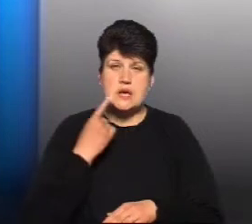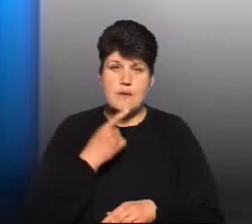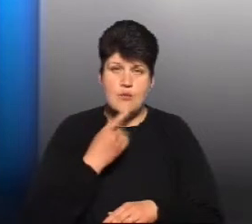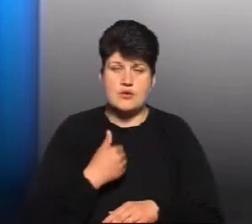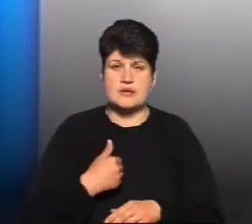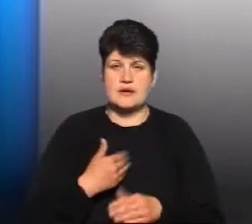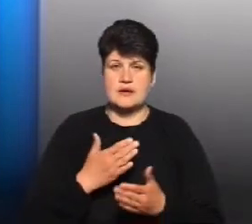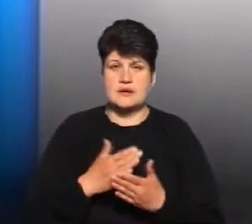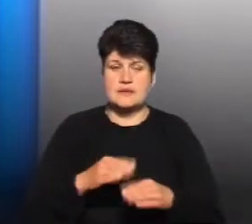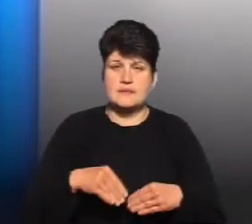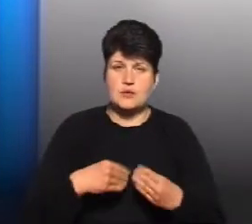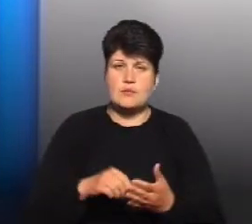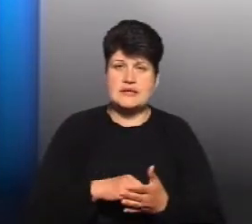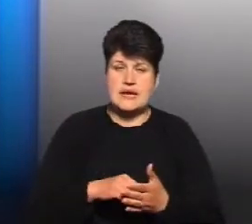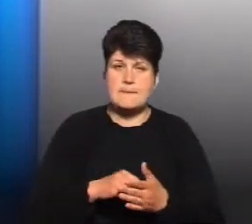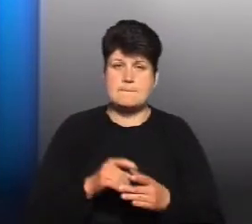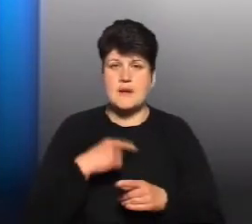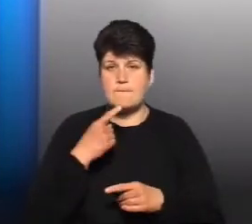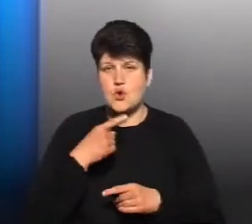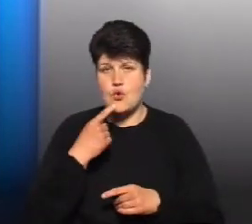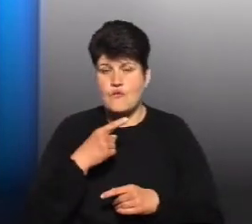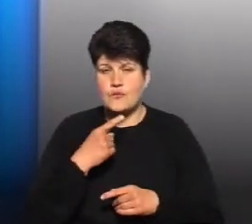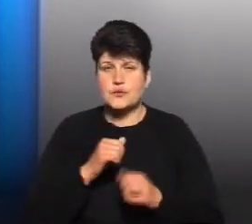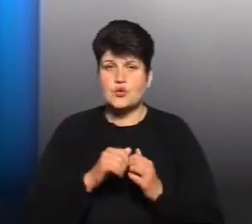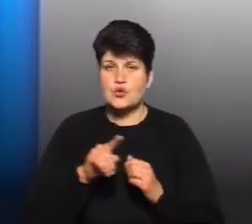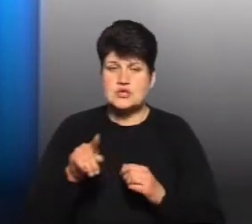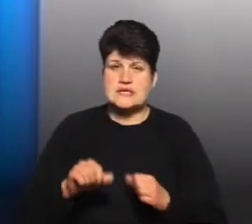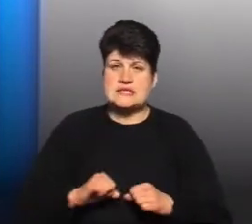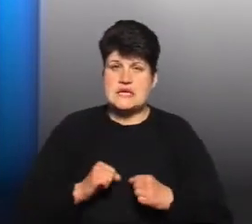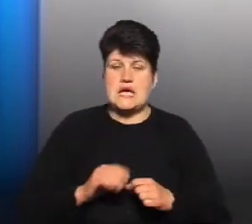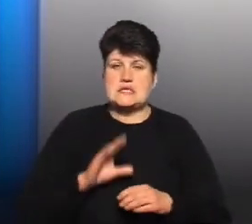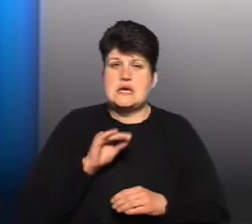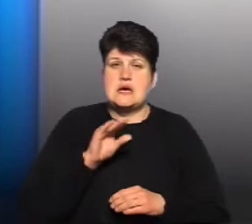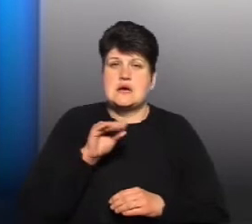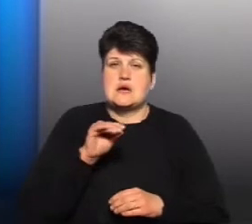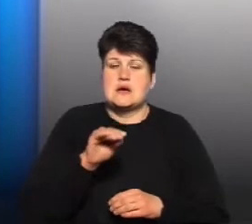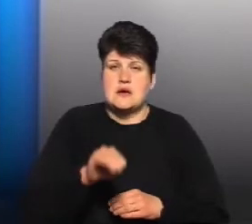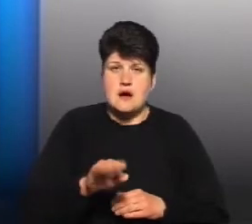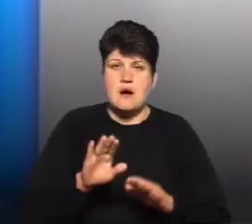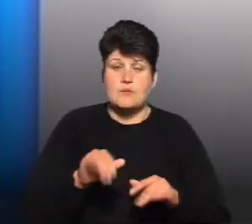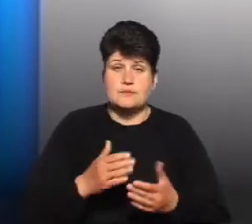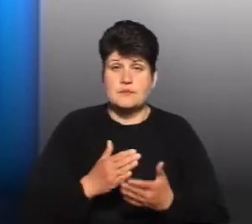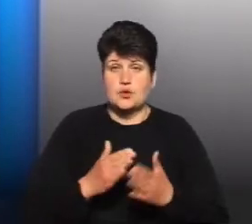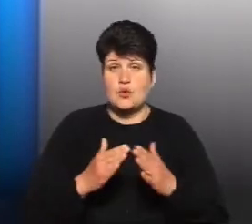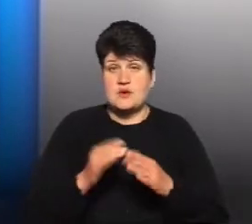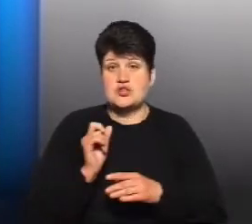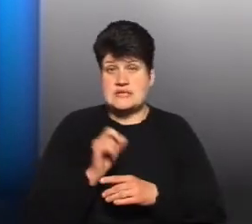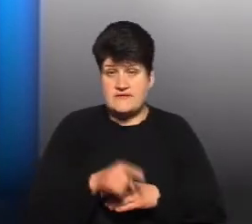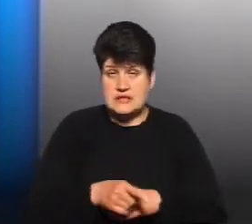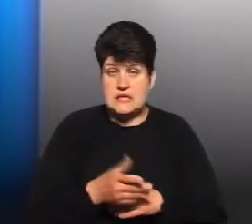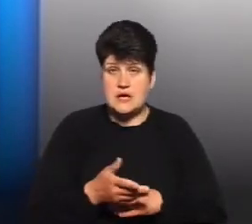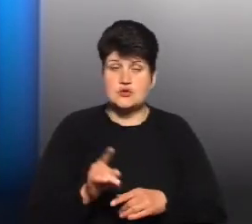даю матеріал, ми проговорюємо, кожен старається вимовити якесь слово, і, звісно, вони мають домашнє завдання, щоб